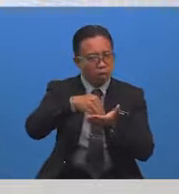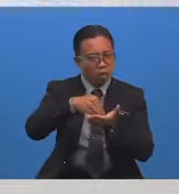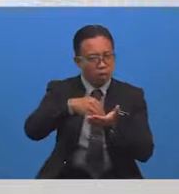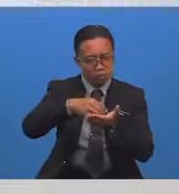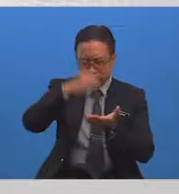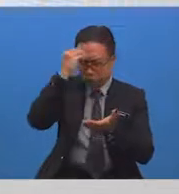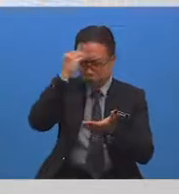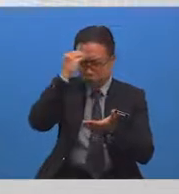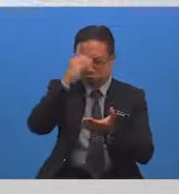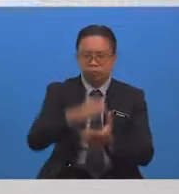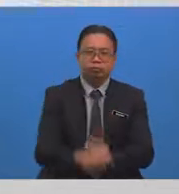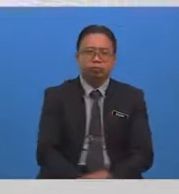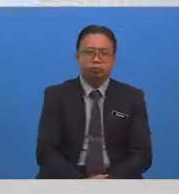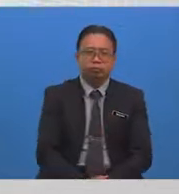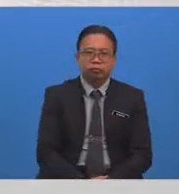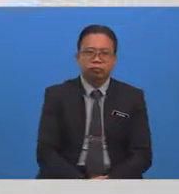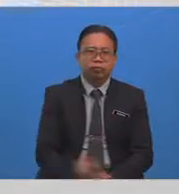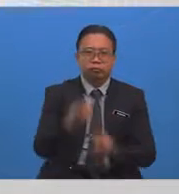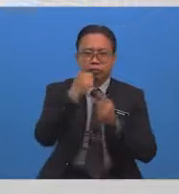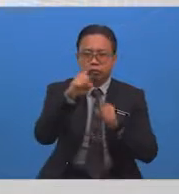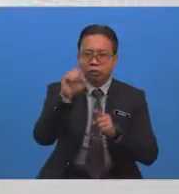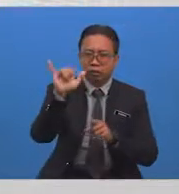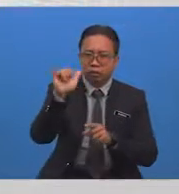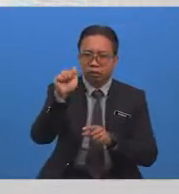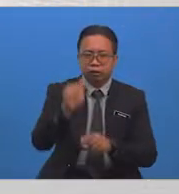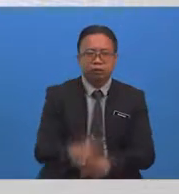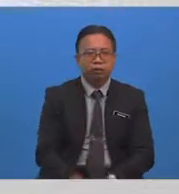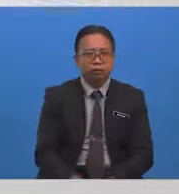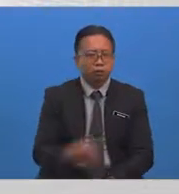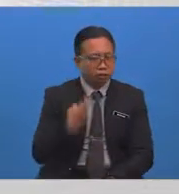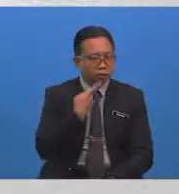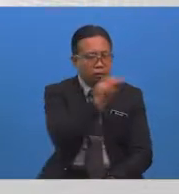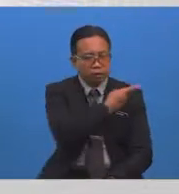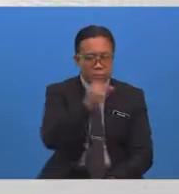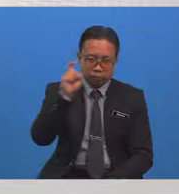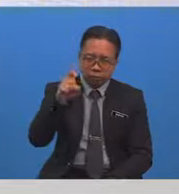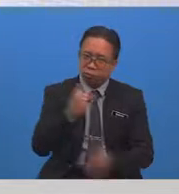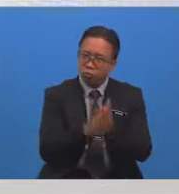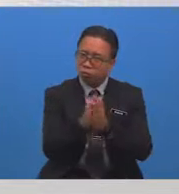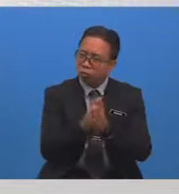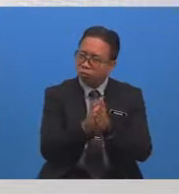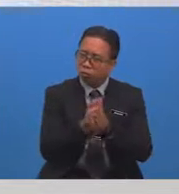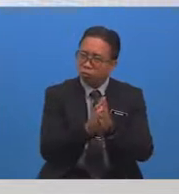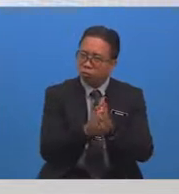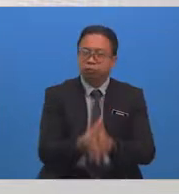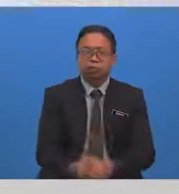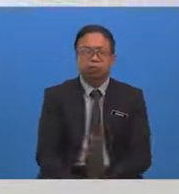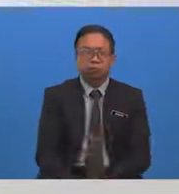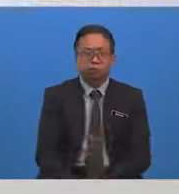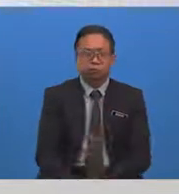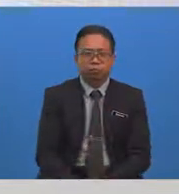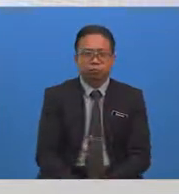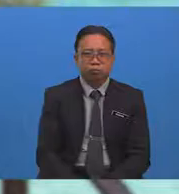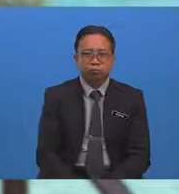pelajaran bagus murid jawabannya ya kita perlu rajin mengulang kaji pelajaran